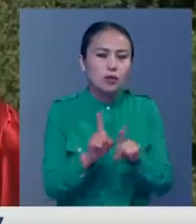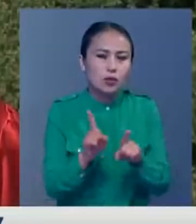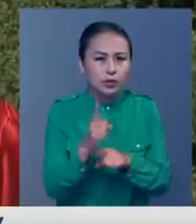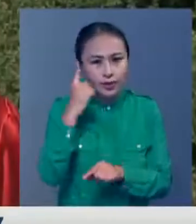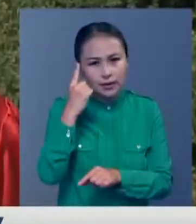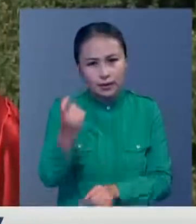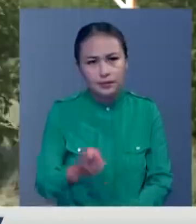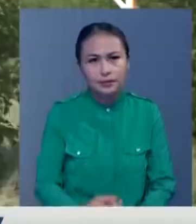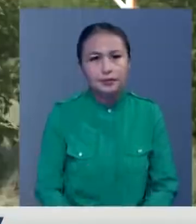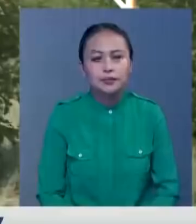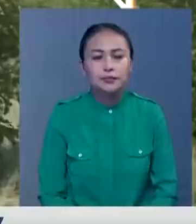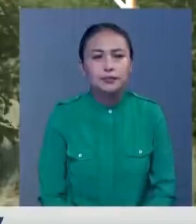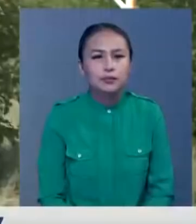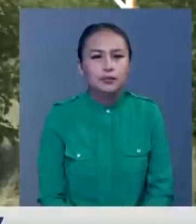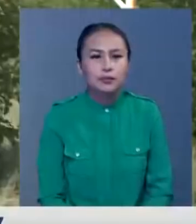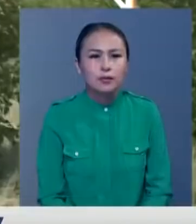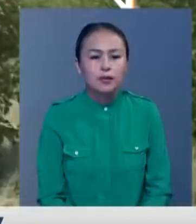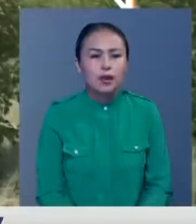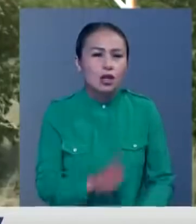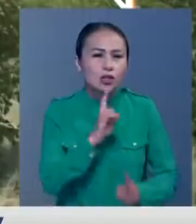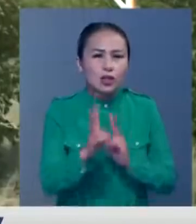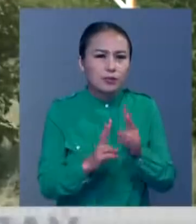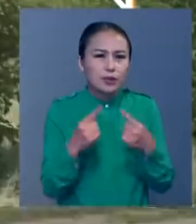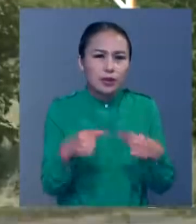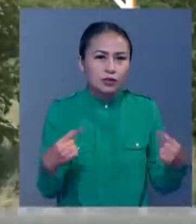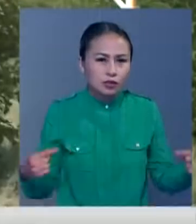ұйымдарға жеткіземіз. Шағымдар әртүрлі,